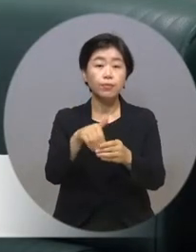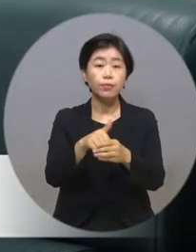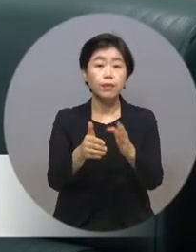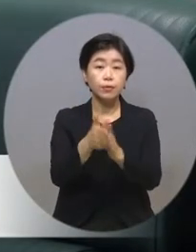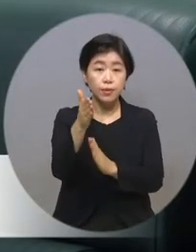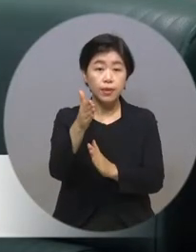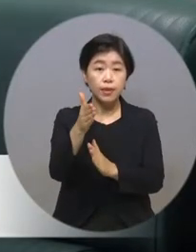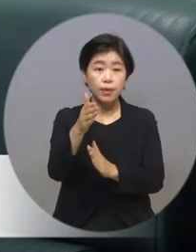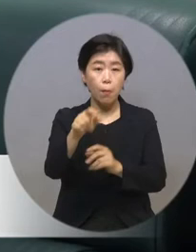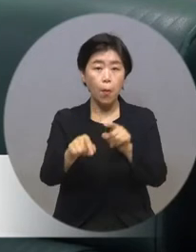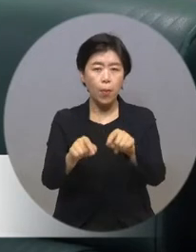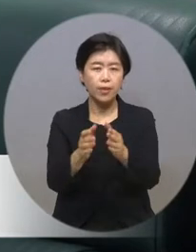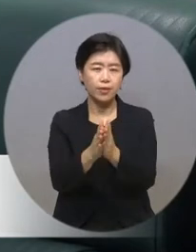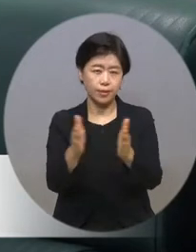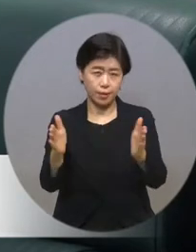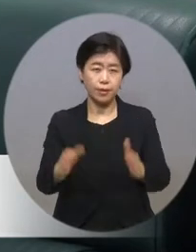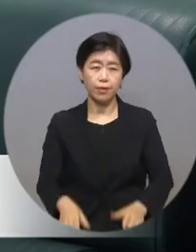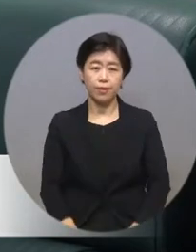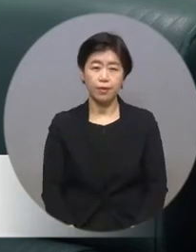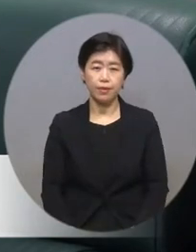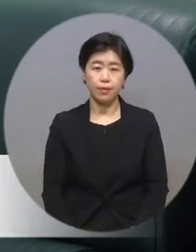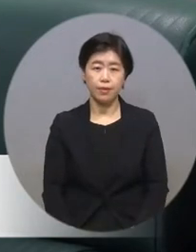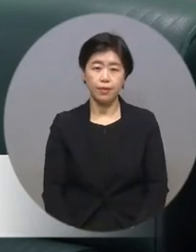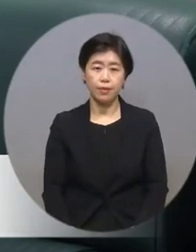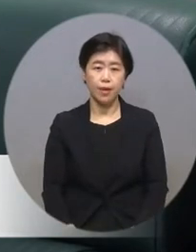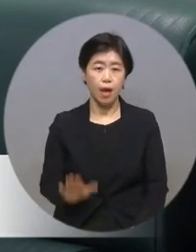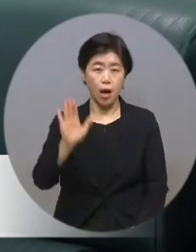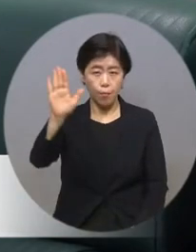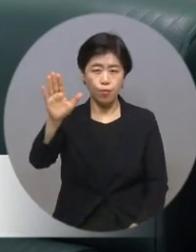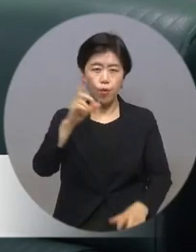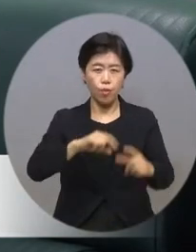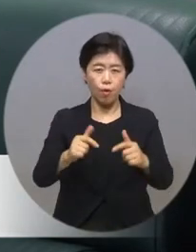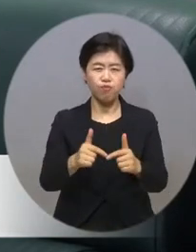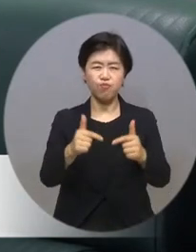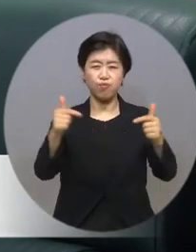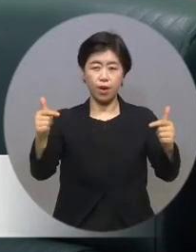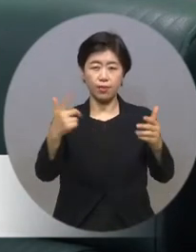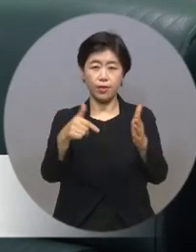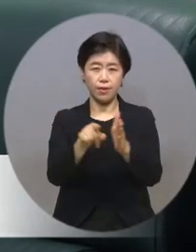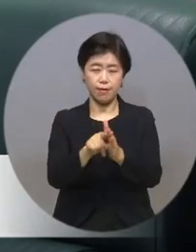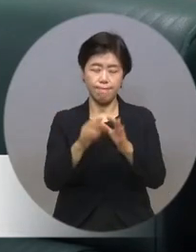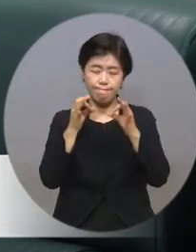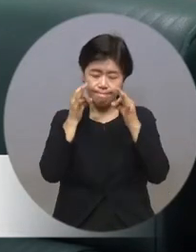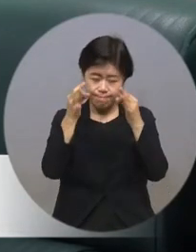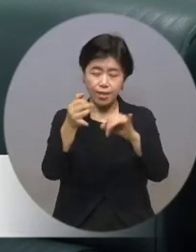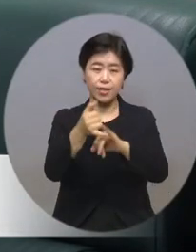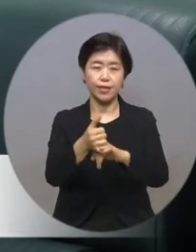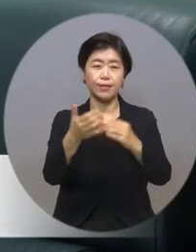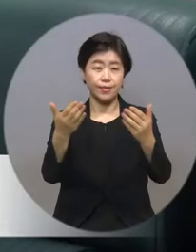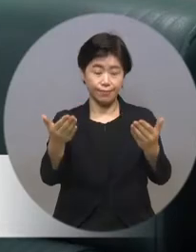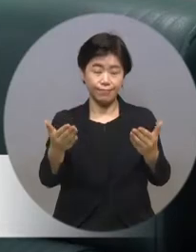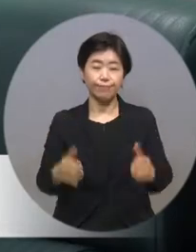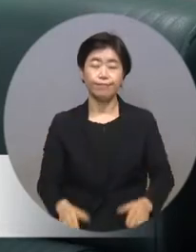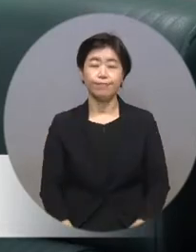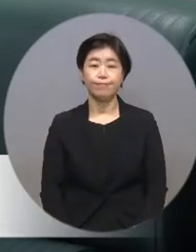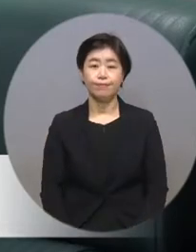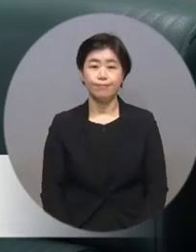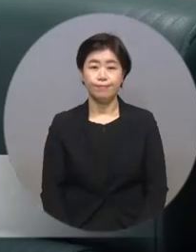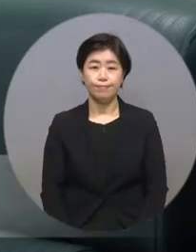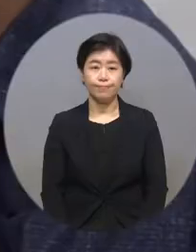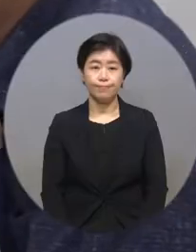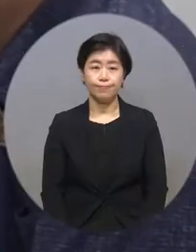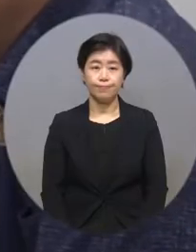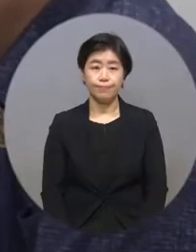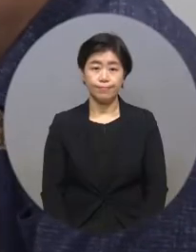있습니다. 본도시로서의 그 확정까지 최선을 다할 것을 그렇게